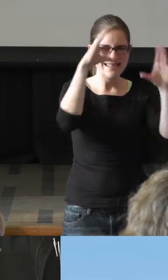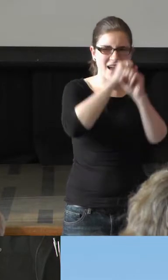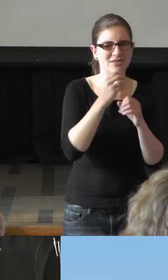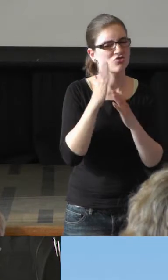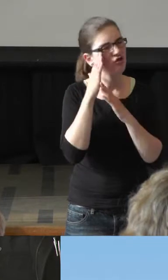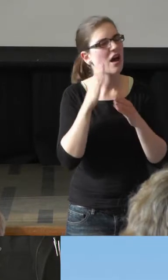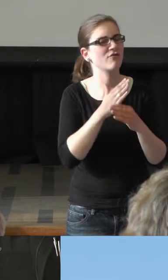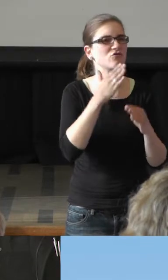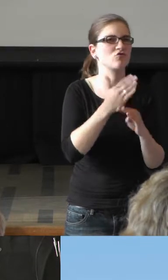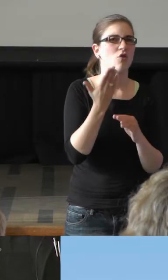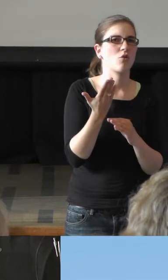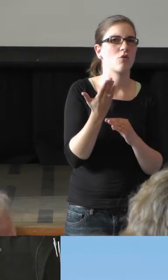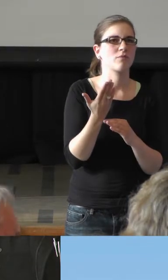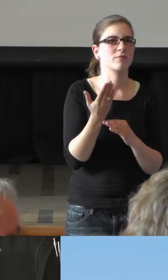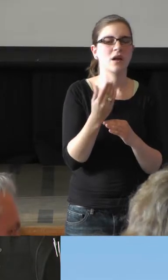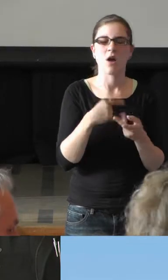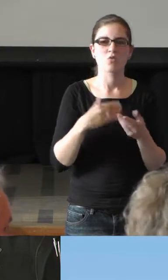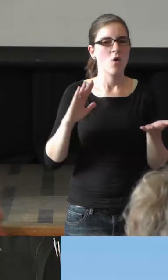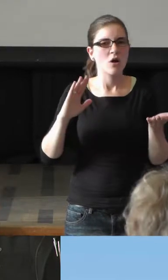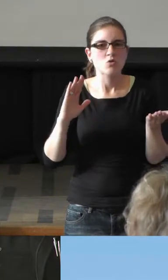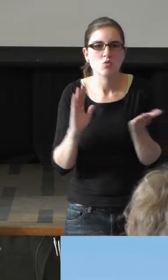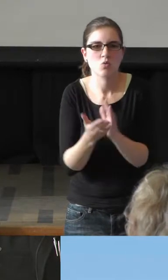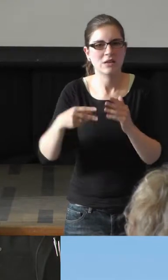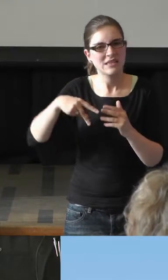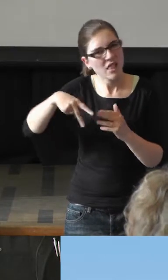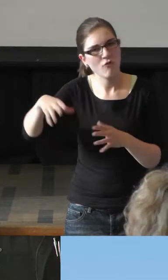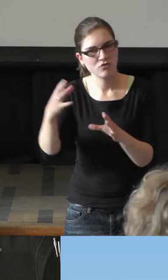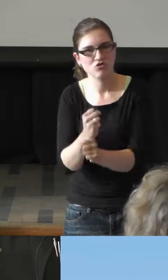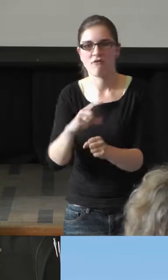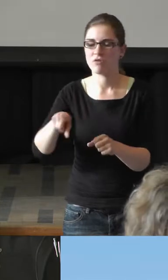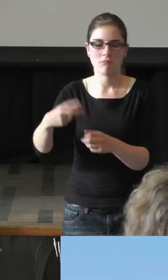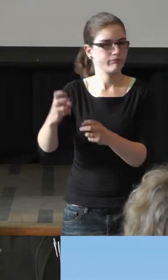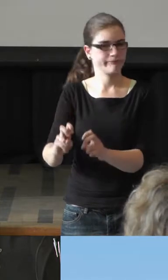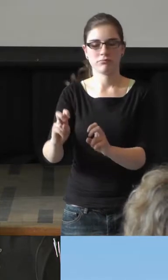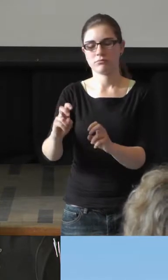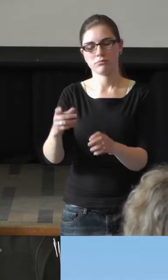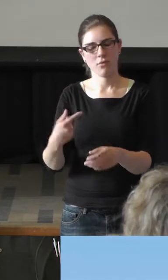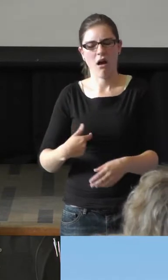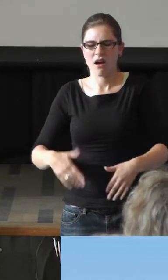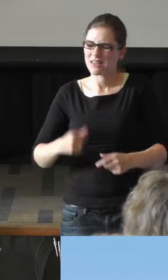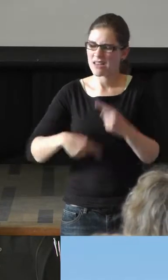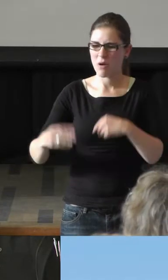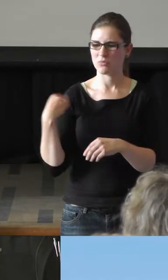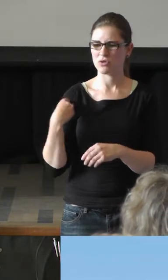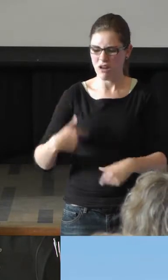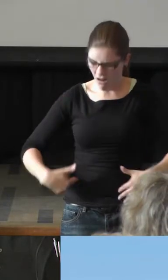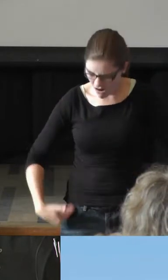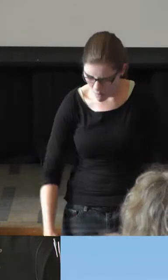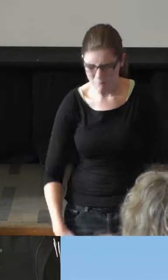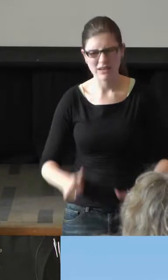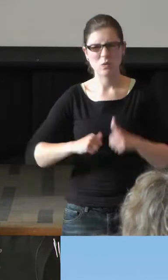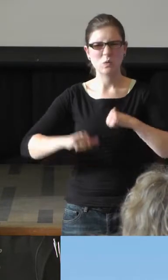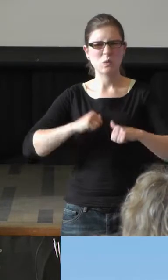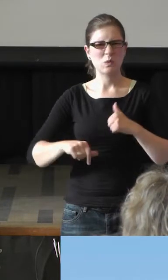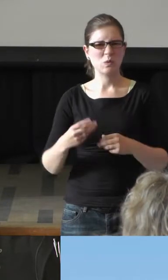hatte auch das Problem, dass sie nur noch kurze Strecken gehen konnte, bis dass sie dann gesagt hat, meine Beine, die tun so weh und meine Waden, ist wie, als ob